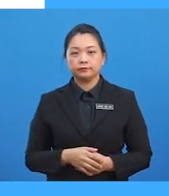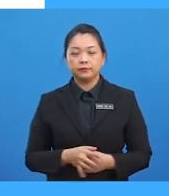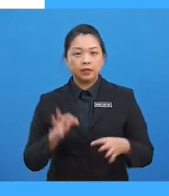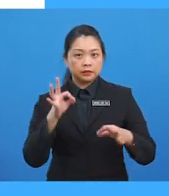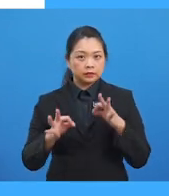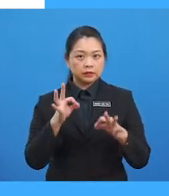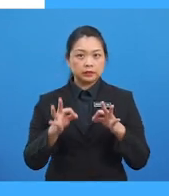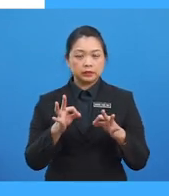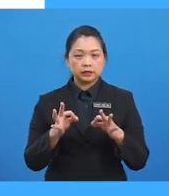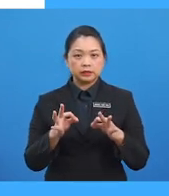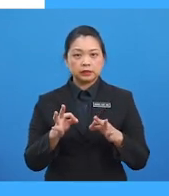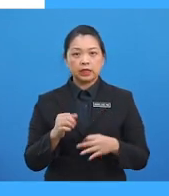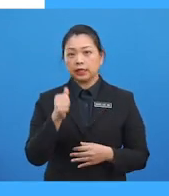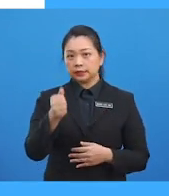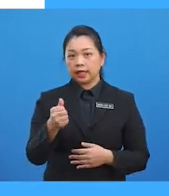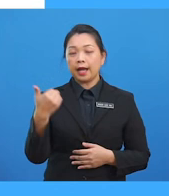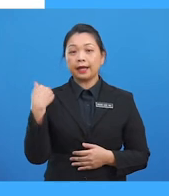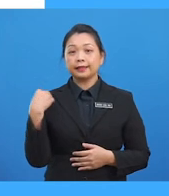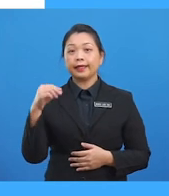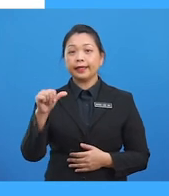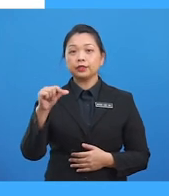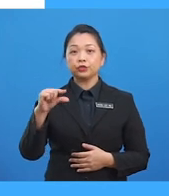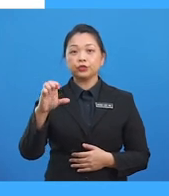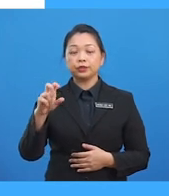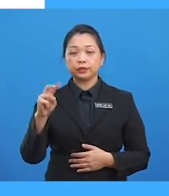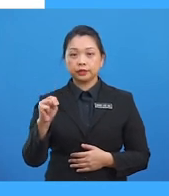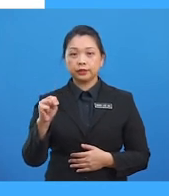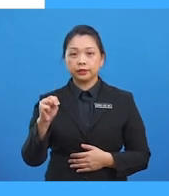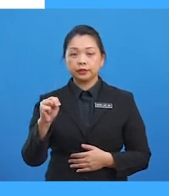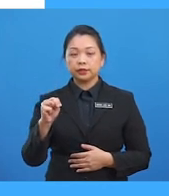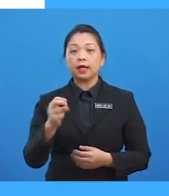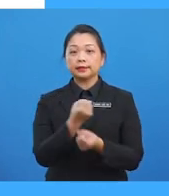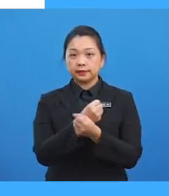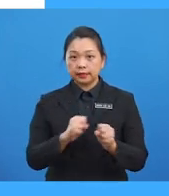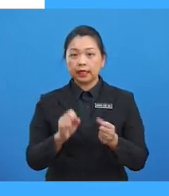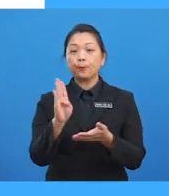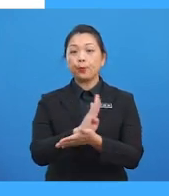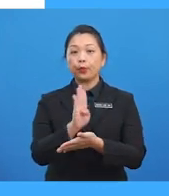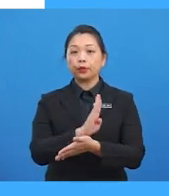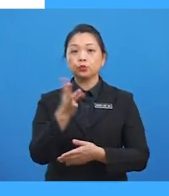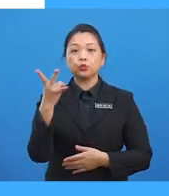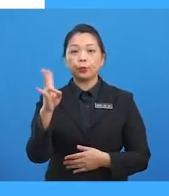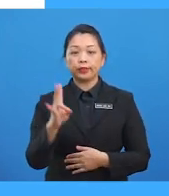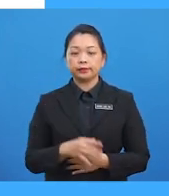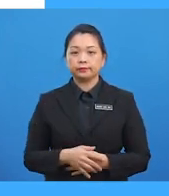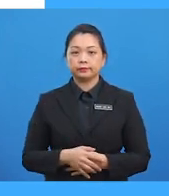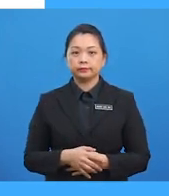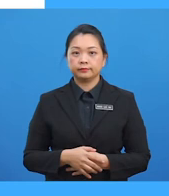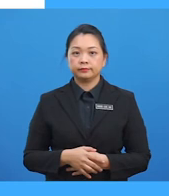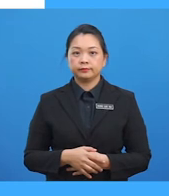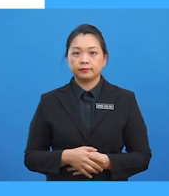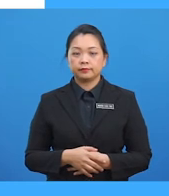sekiranya anda adalah ejen, sila sediakan borang 17 untuk dimuat naik ke IP online portal. Keenam, dapatkan